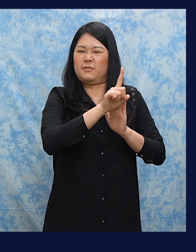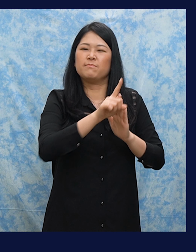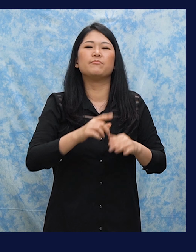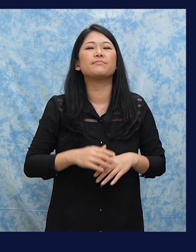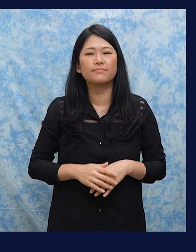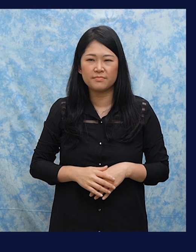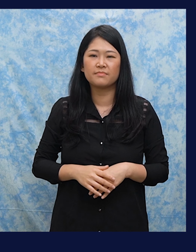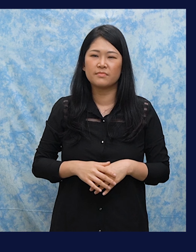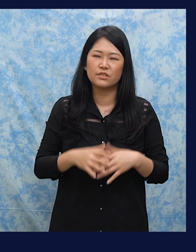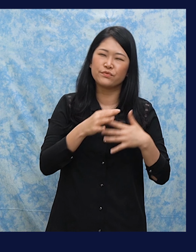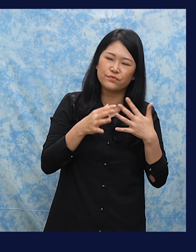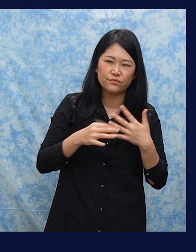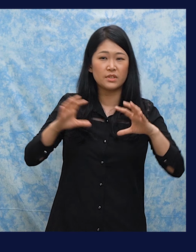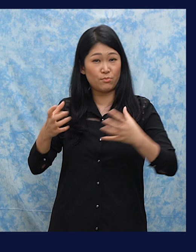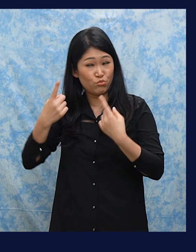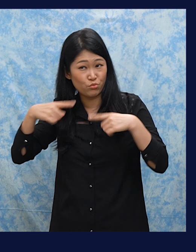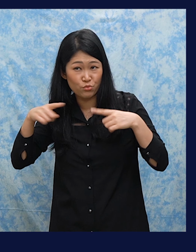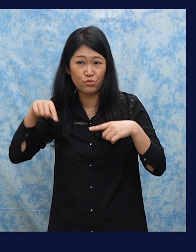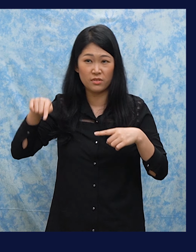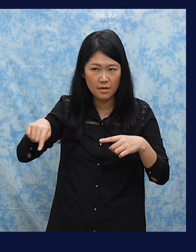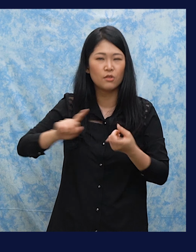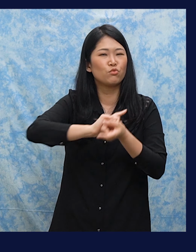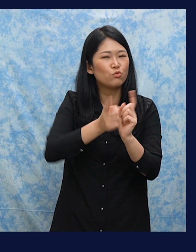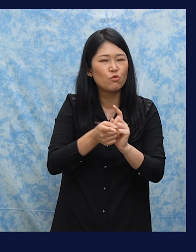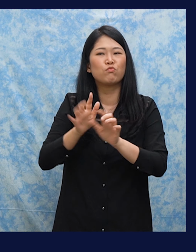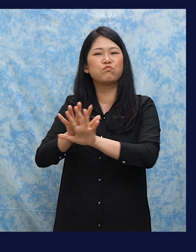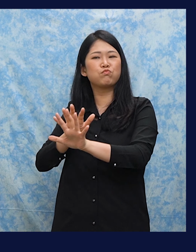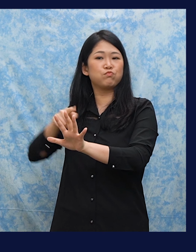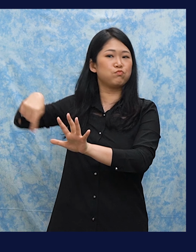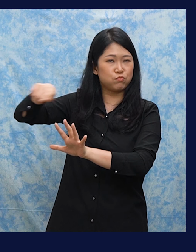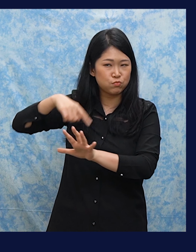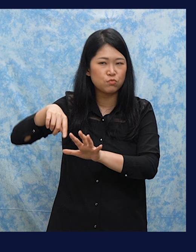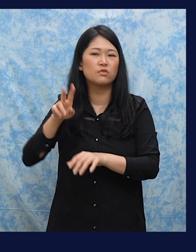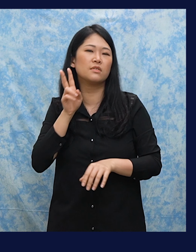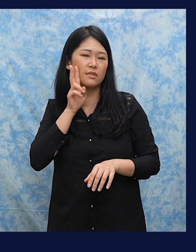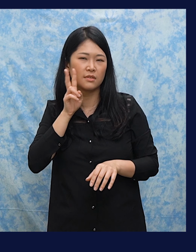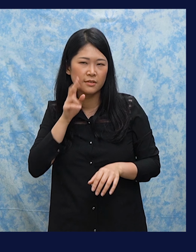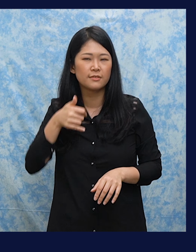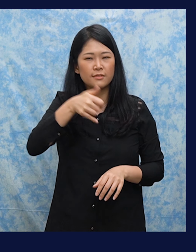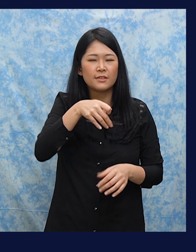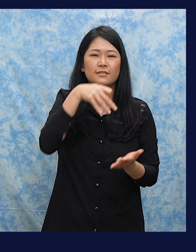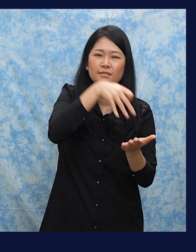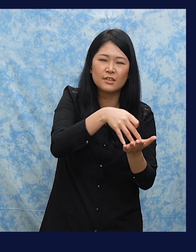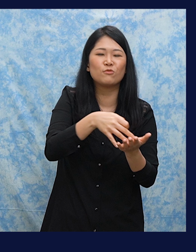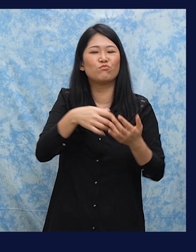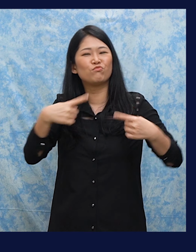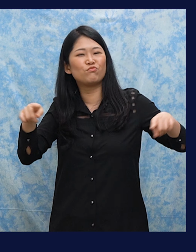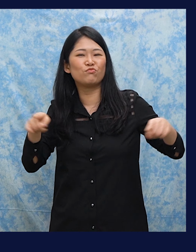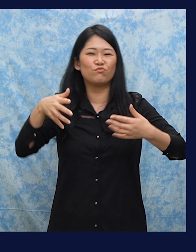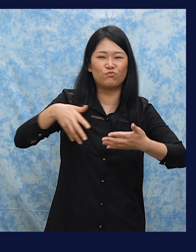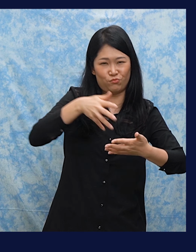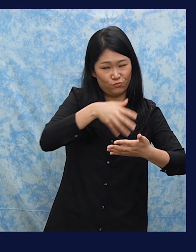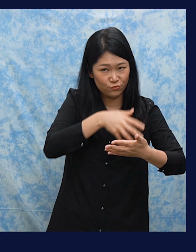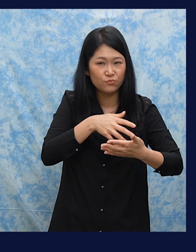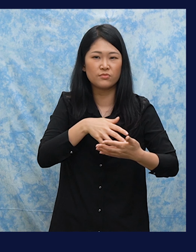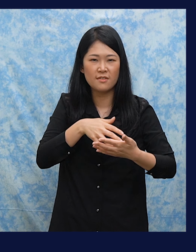戏剧的张力。有时候又会代表了在场的会众，例如是参与